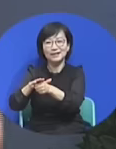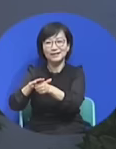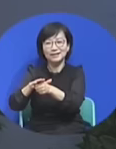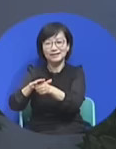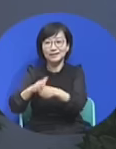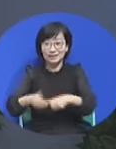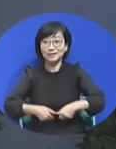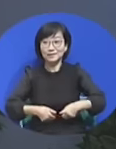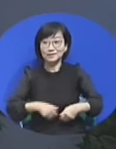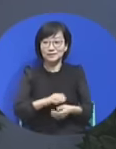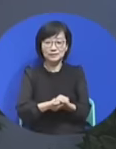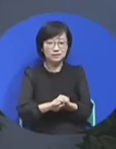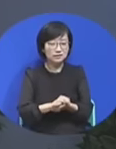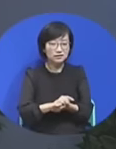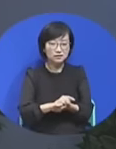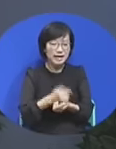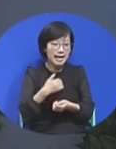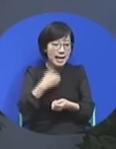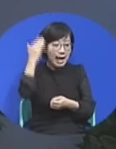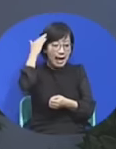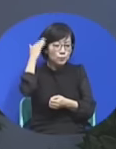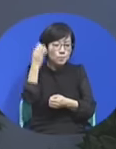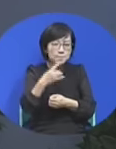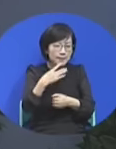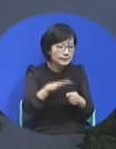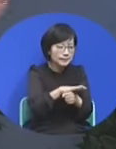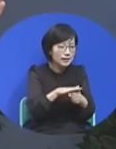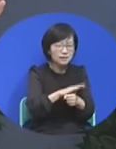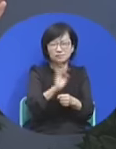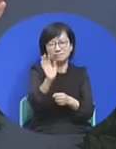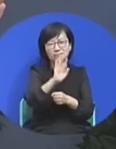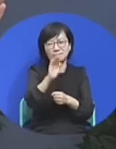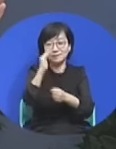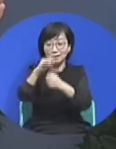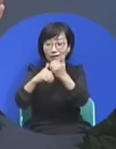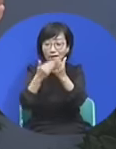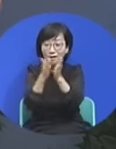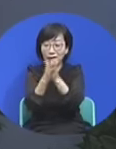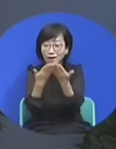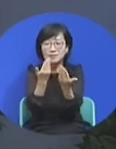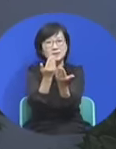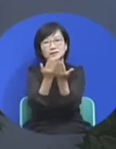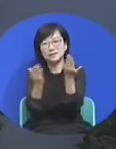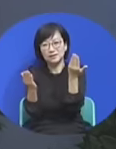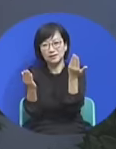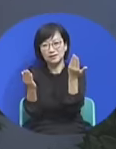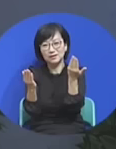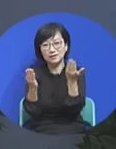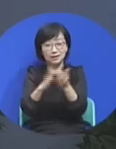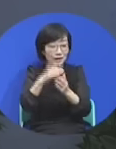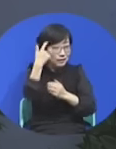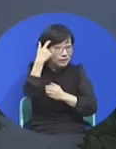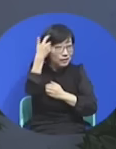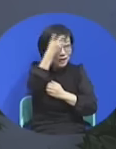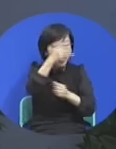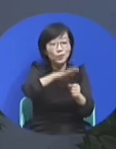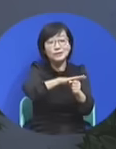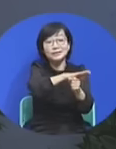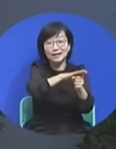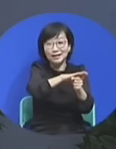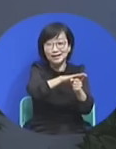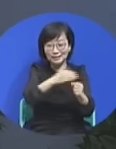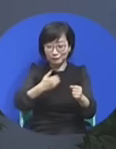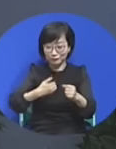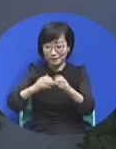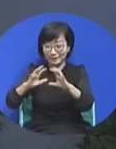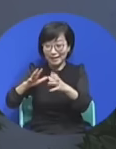빛나는 거예요. 영혼 사랑. It's not just love of our own country. 나라 사랑. And we see it's love of souls, of country, 세계 사랑. And of the world. 요